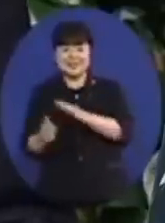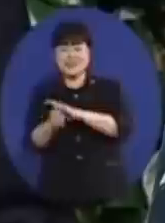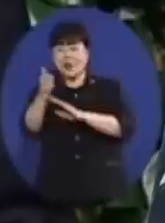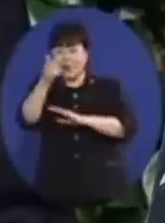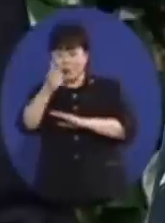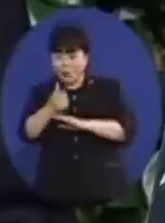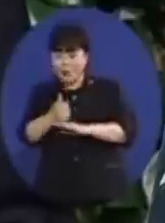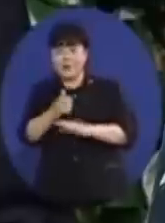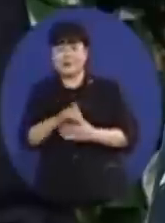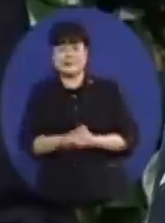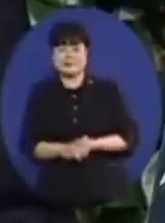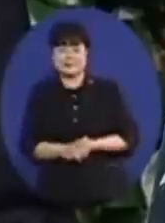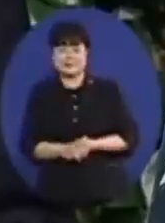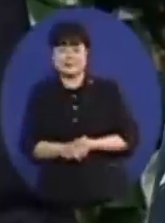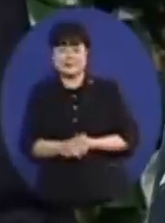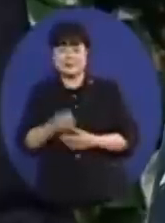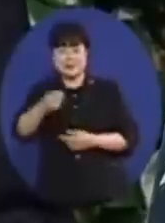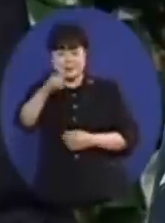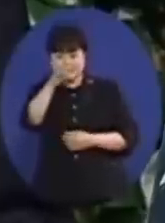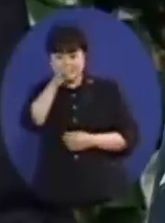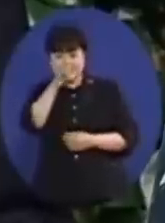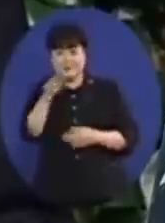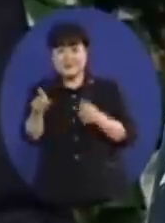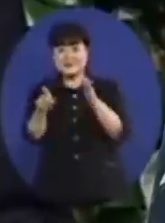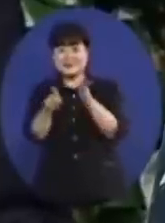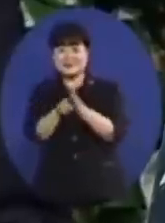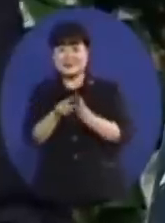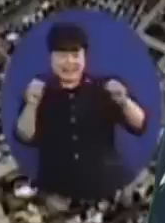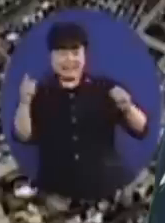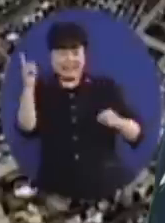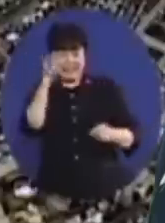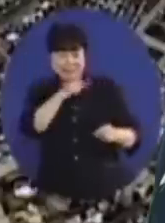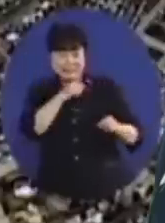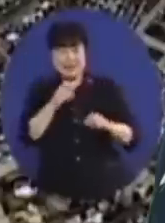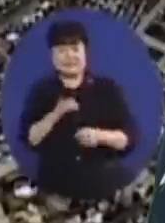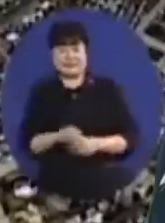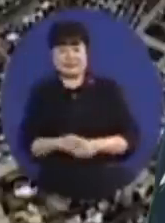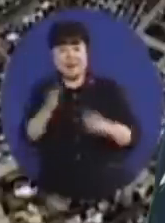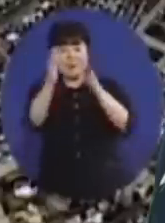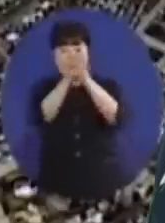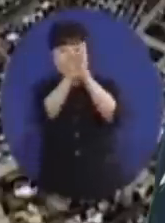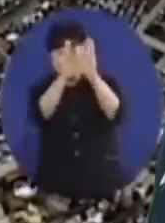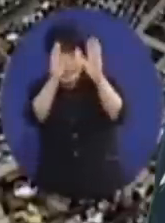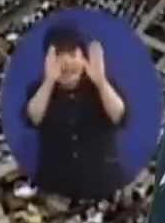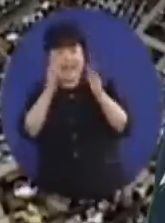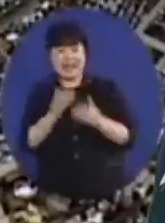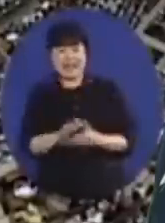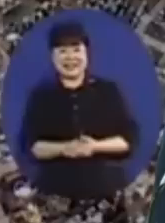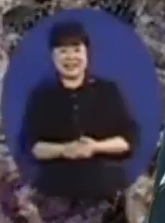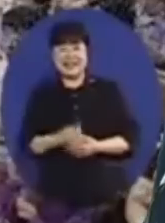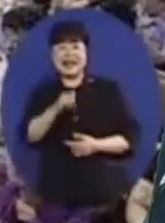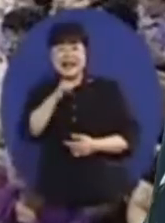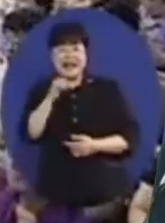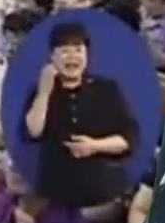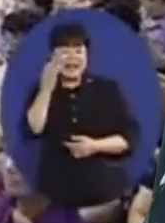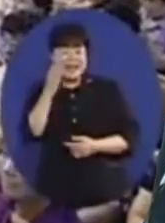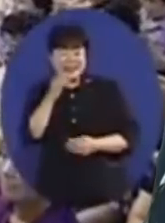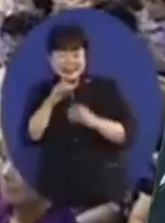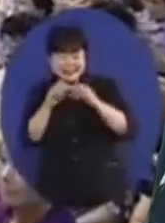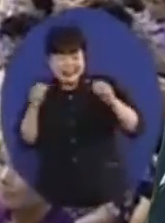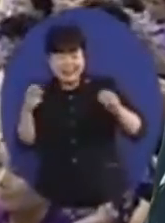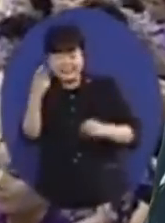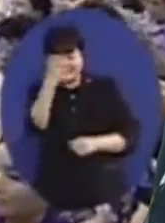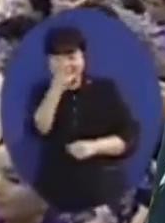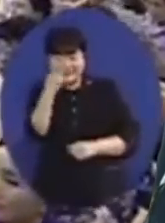성공을 가지고 출발하게 되는 것입니다 모세가 가나안 땅을